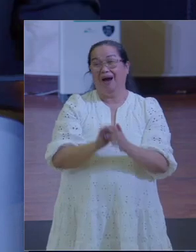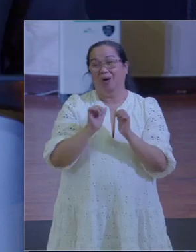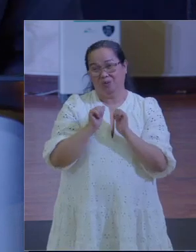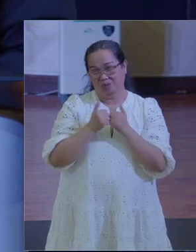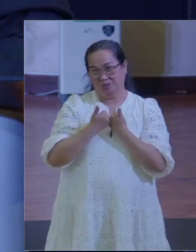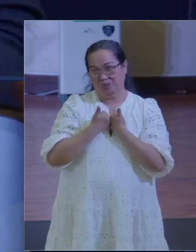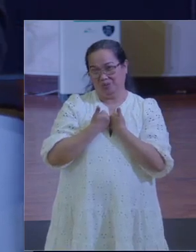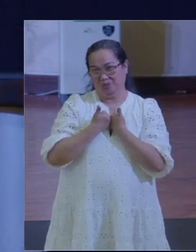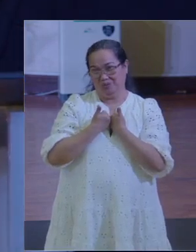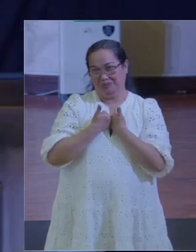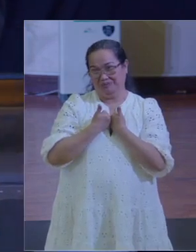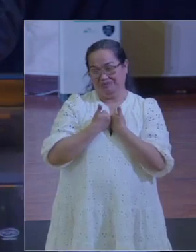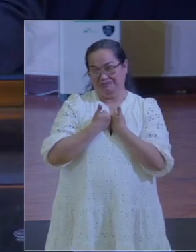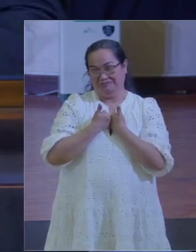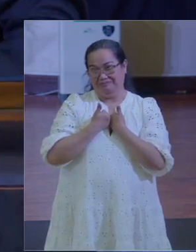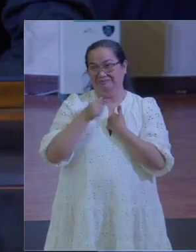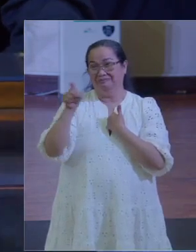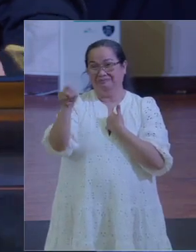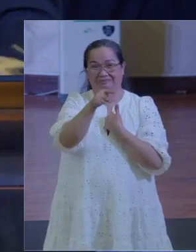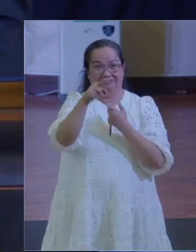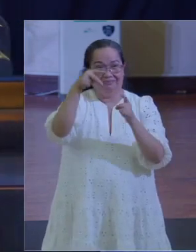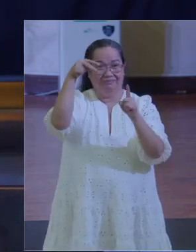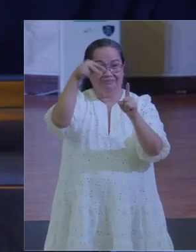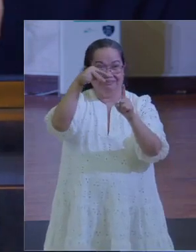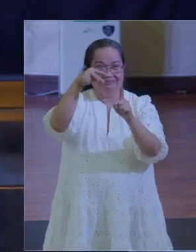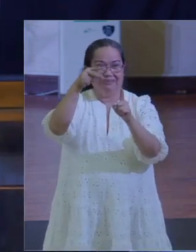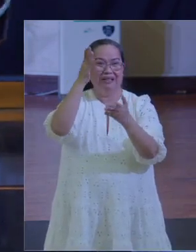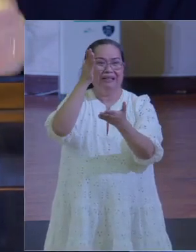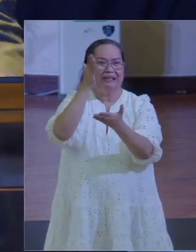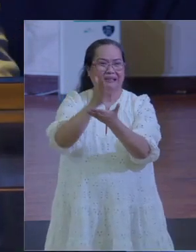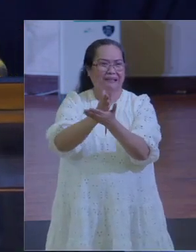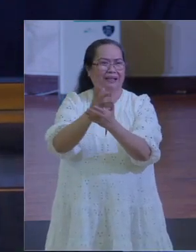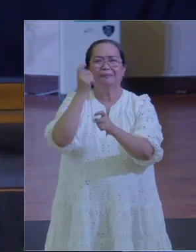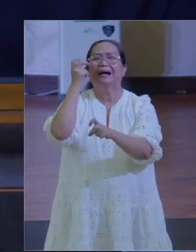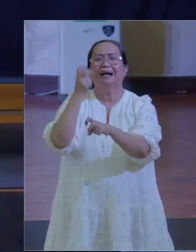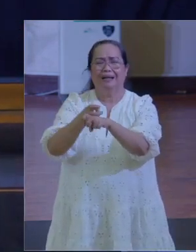Kasi pag tinignan nyo, mahirap pigilin yun Pwedeng